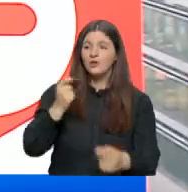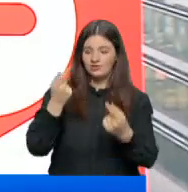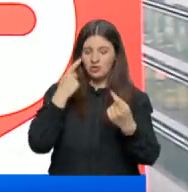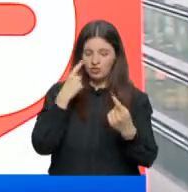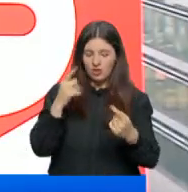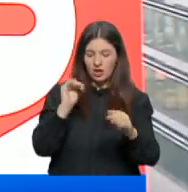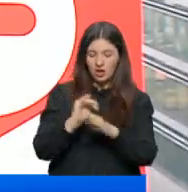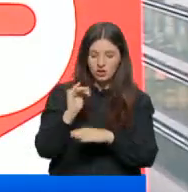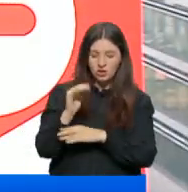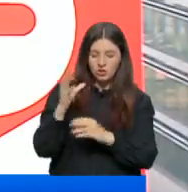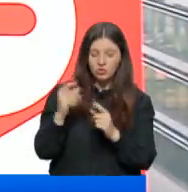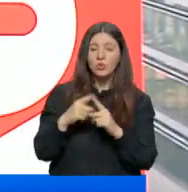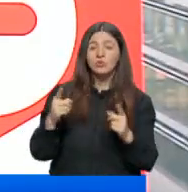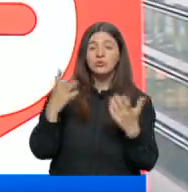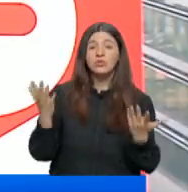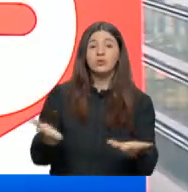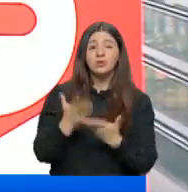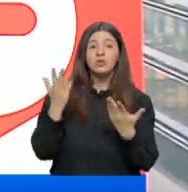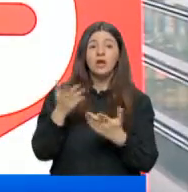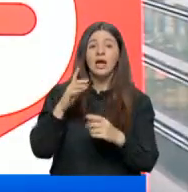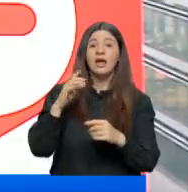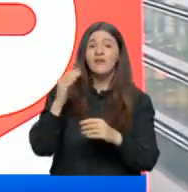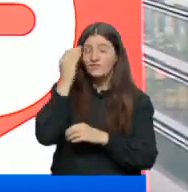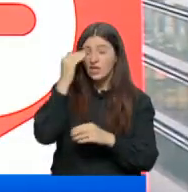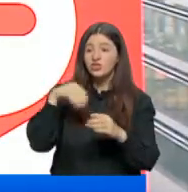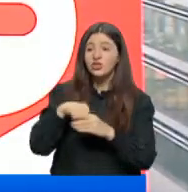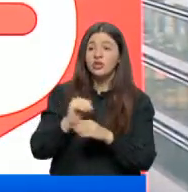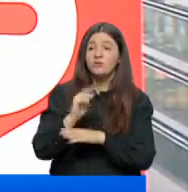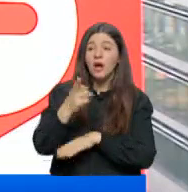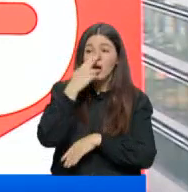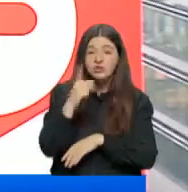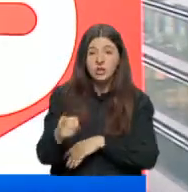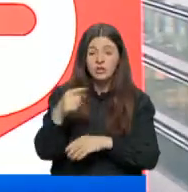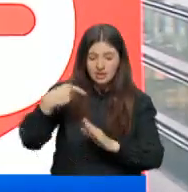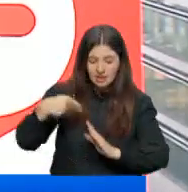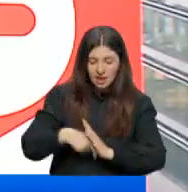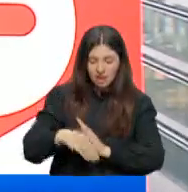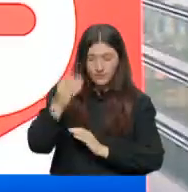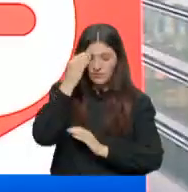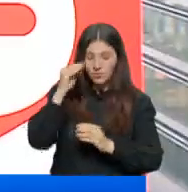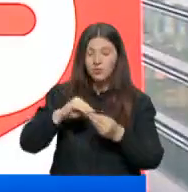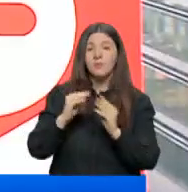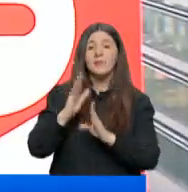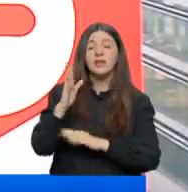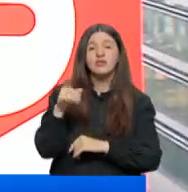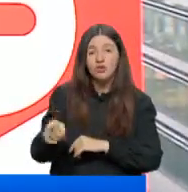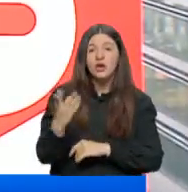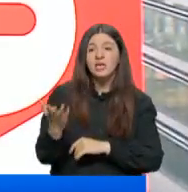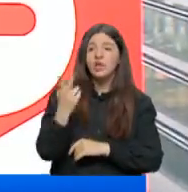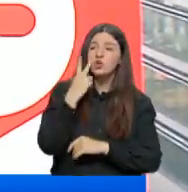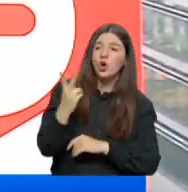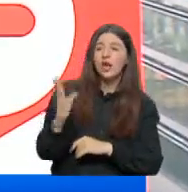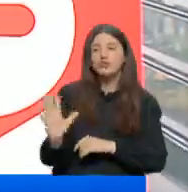bir ücretle yaşayanlar çok uzun yıllardır yoksullukta yaşamaya alıştılar. Şimdi Türkiye'de artık derin yoksulluk problemine doğru çekiliyorlar. Ama